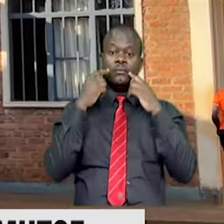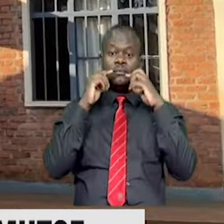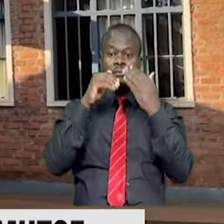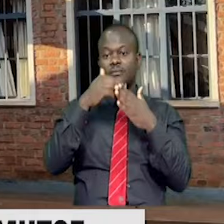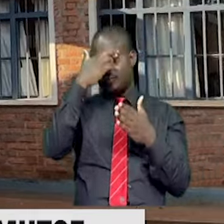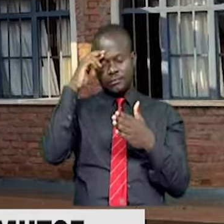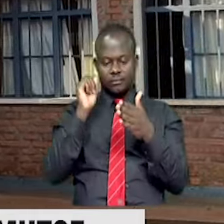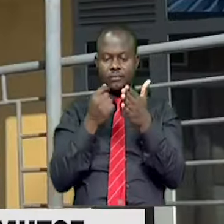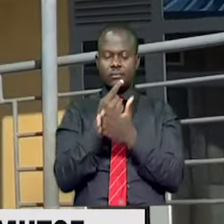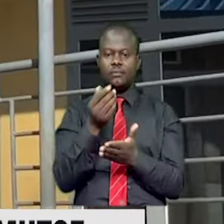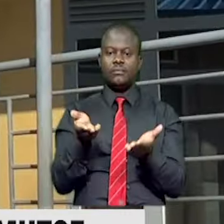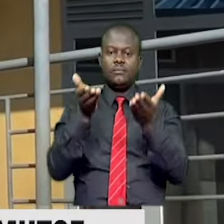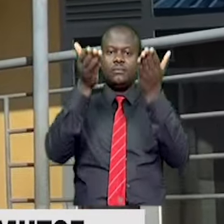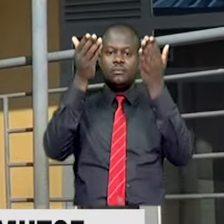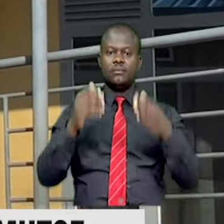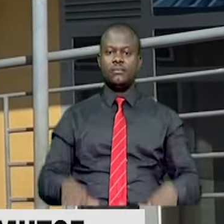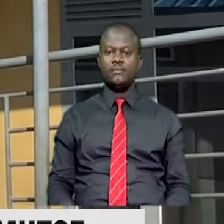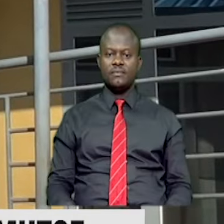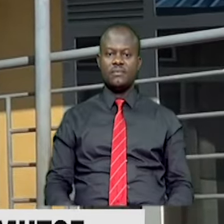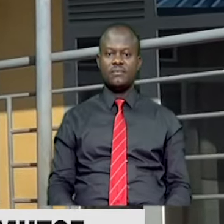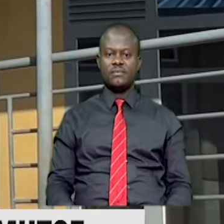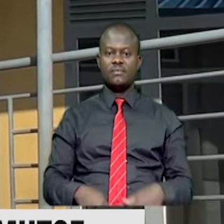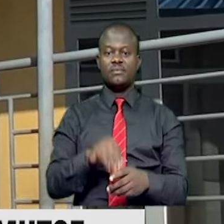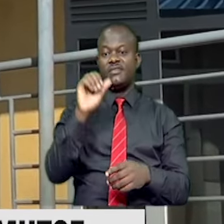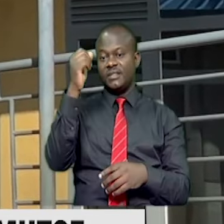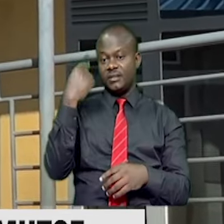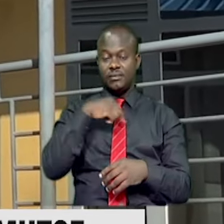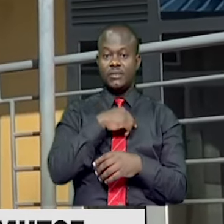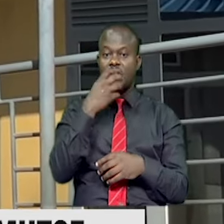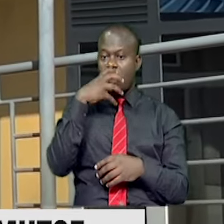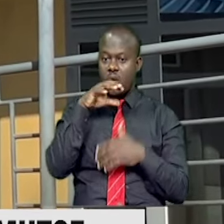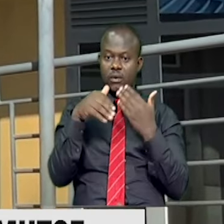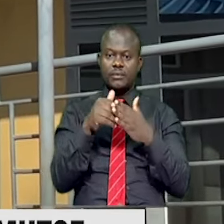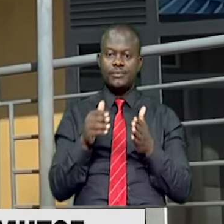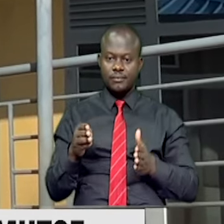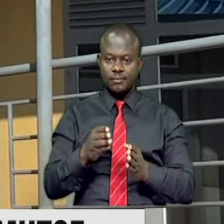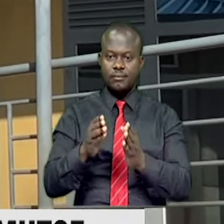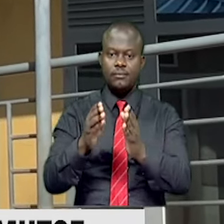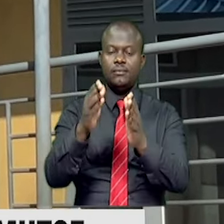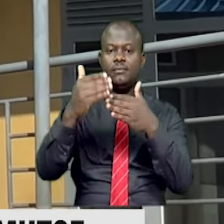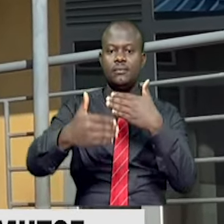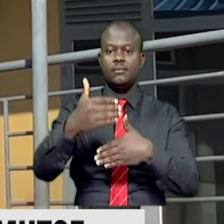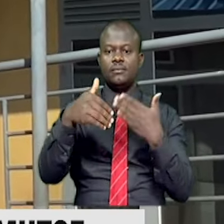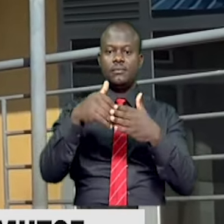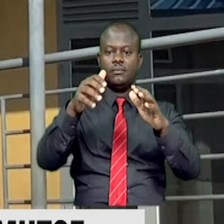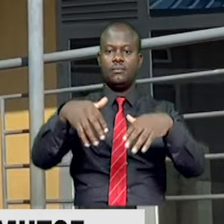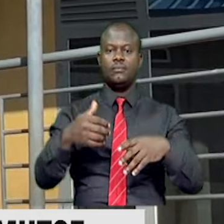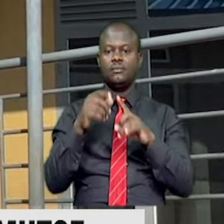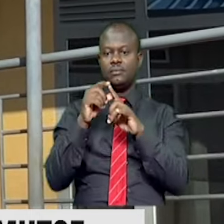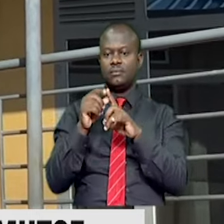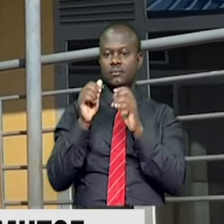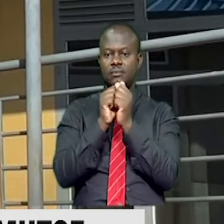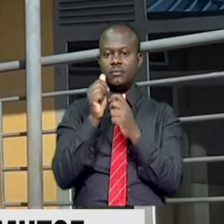icyaba cyarateri izamuka. Icyo ni icyambere kuba twegereye kivaka banashyuha iyo migezi rero n'ibishanga biyegereye harahingwamo imiceri harahingwamo ibindi